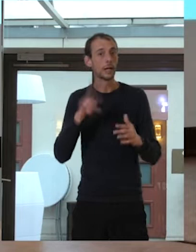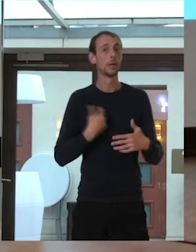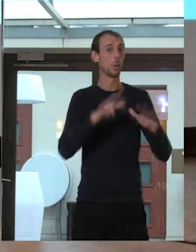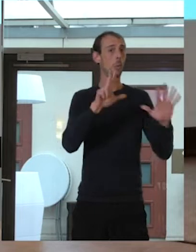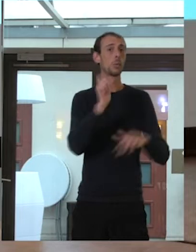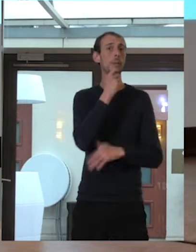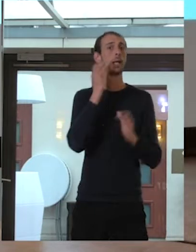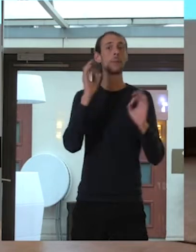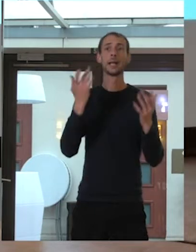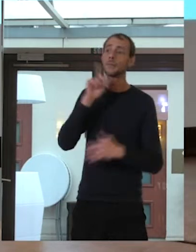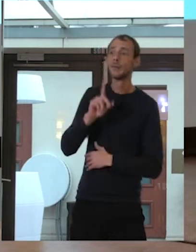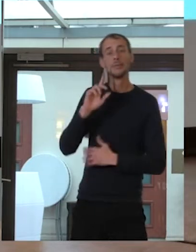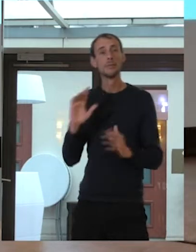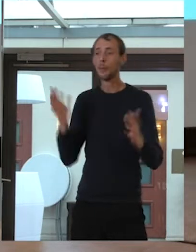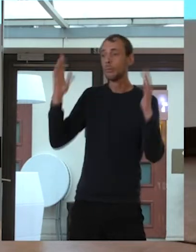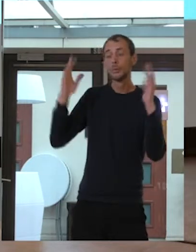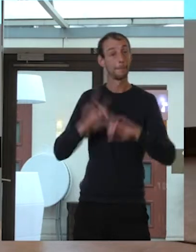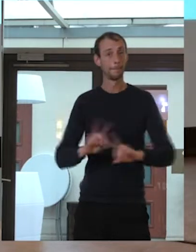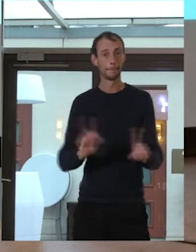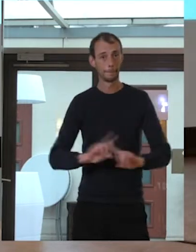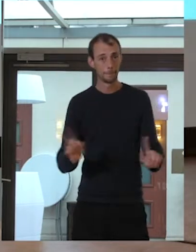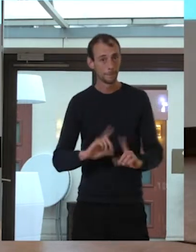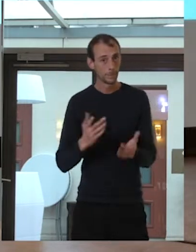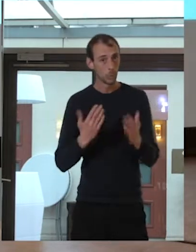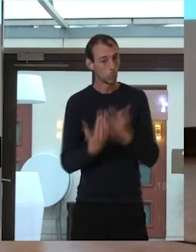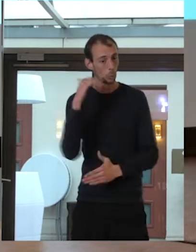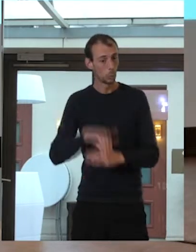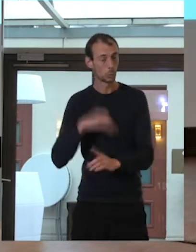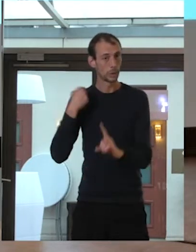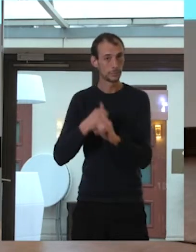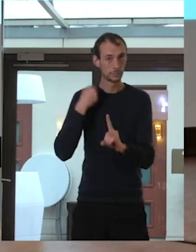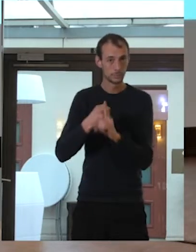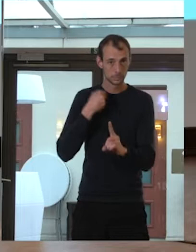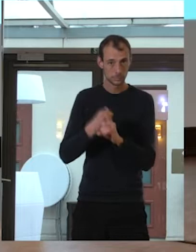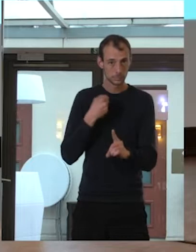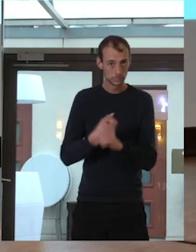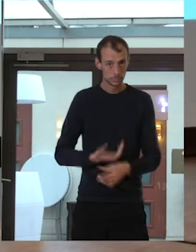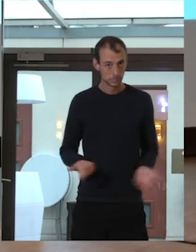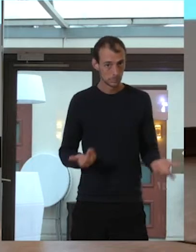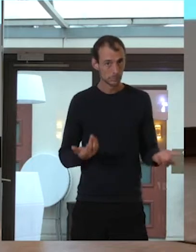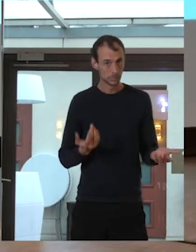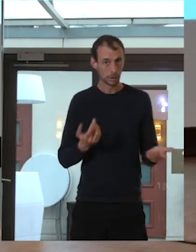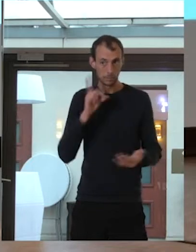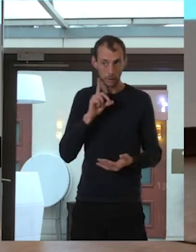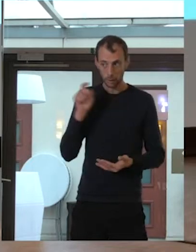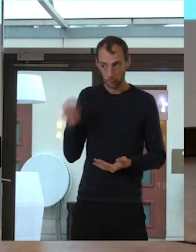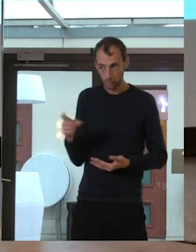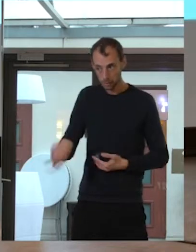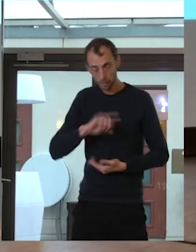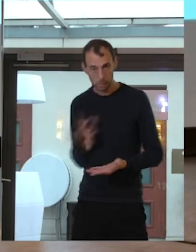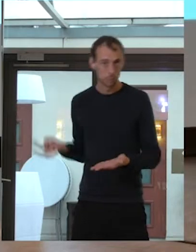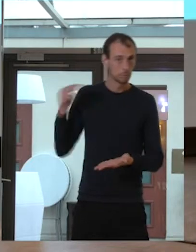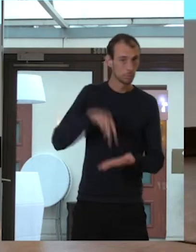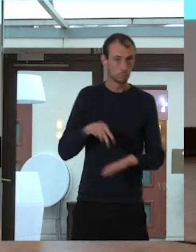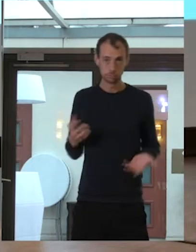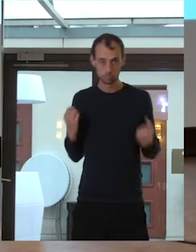certains pourraient le penser, c'est une journée de combat. C'est une journée où les femmes doivent se lever pour dire leurs